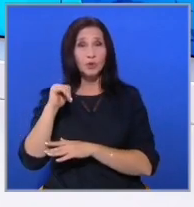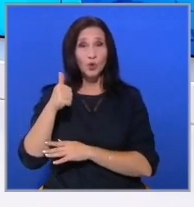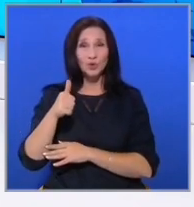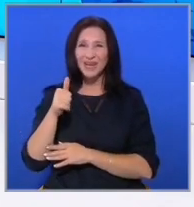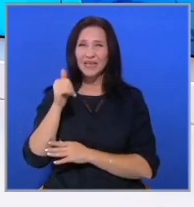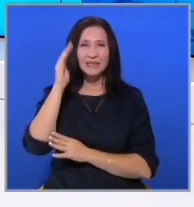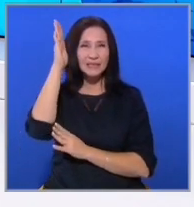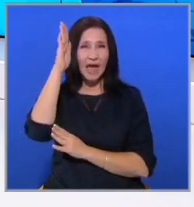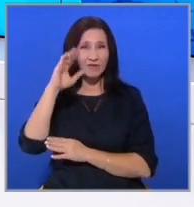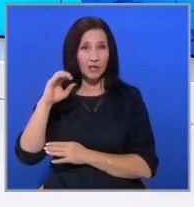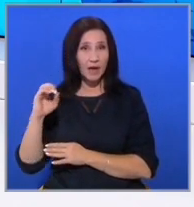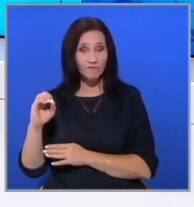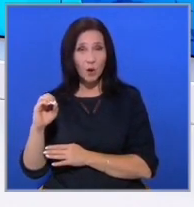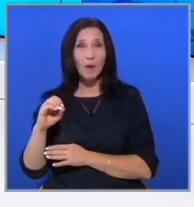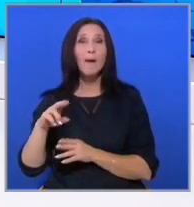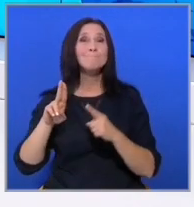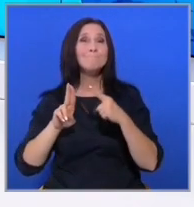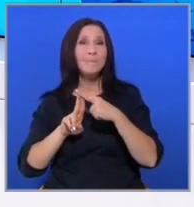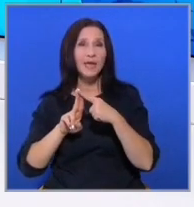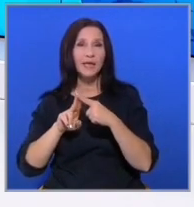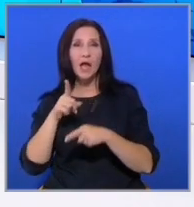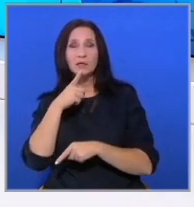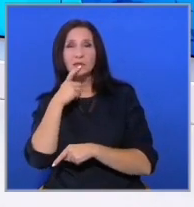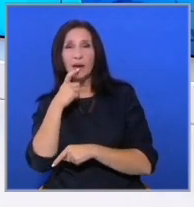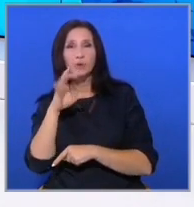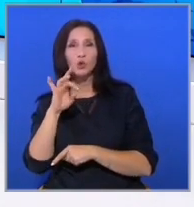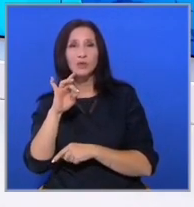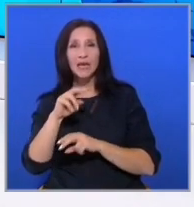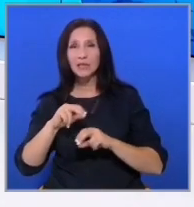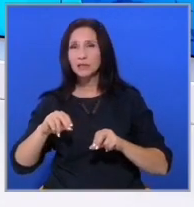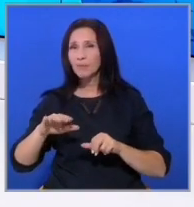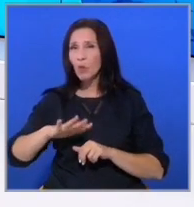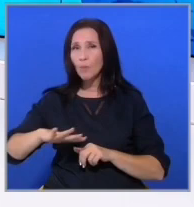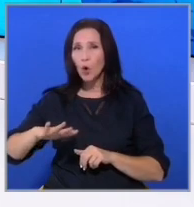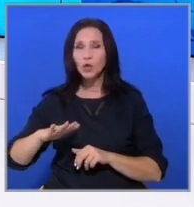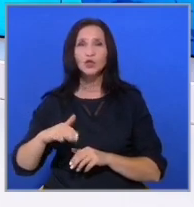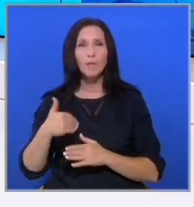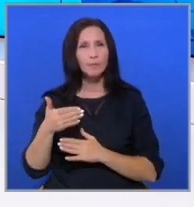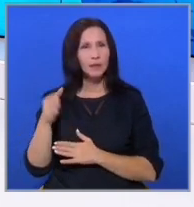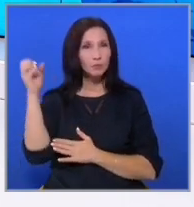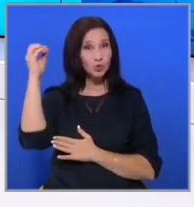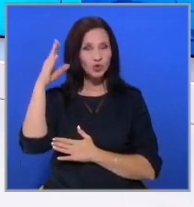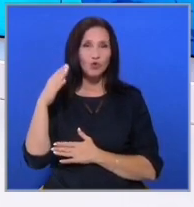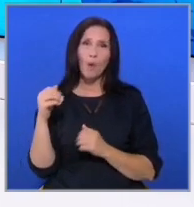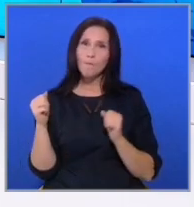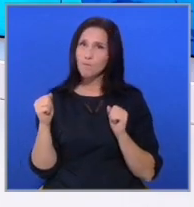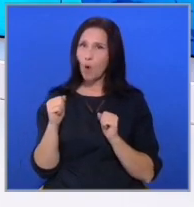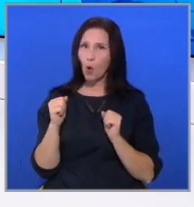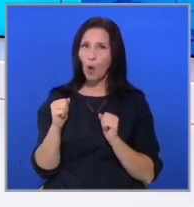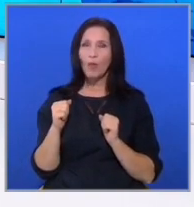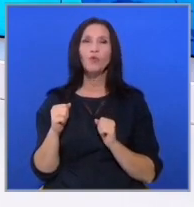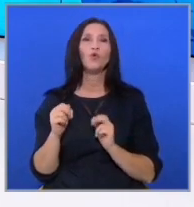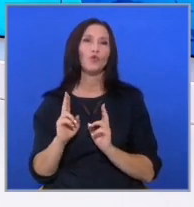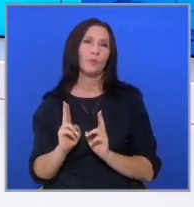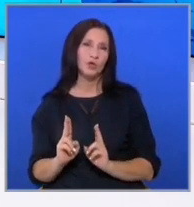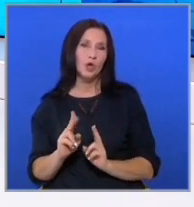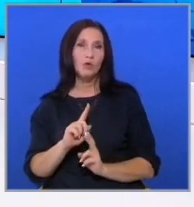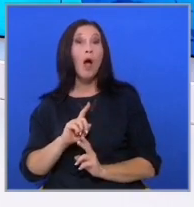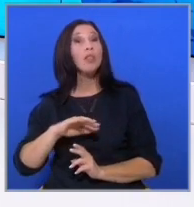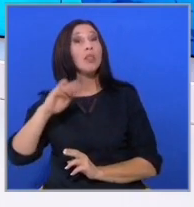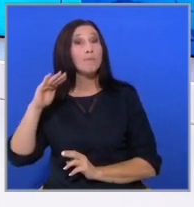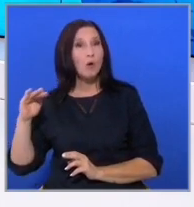утре в Северна Европа, над Пиренеите и Западното Средиземноморие ще е предимно слънчево, но по-хладно от обичайното, докато